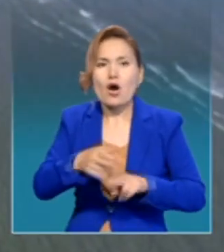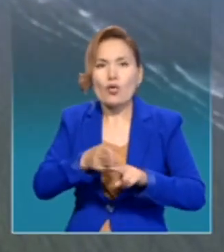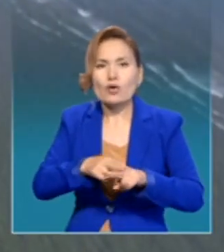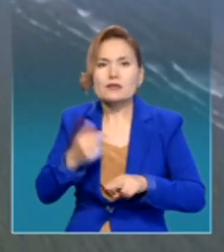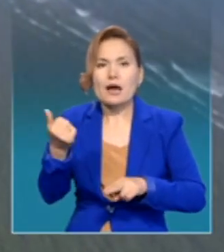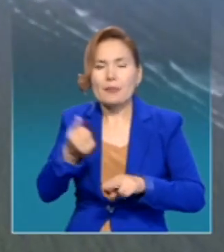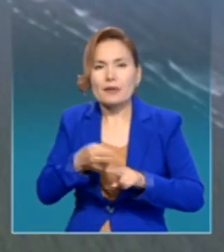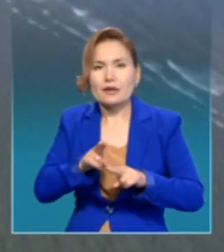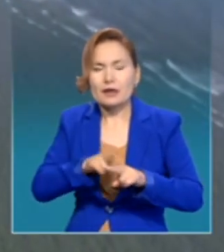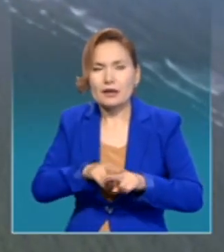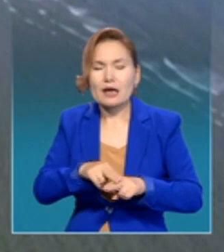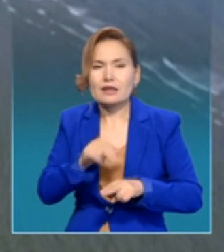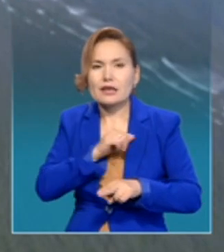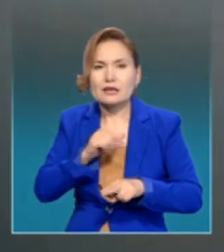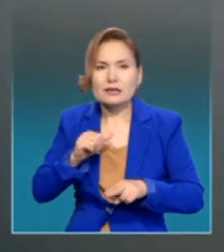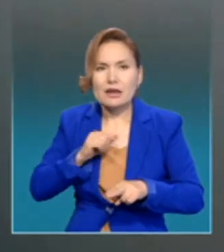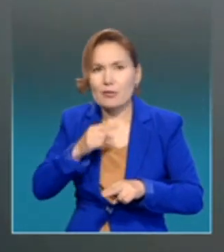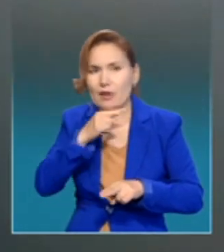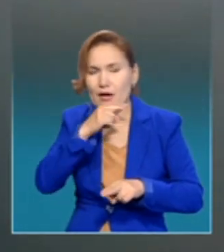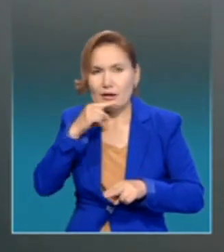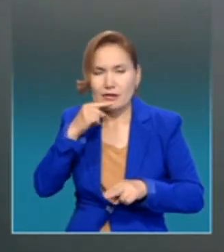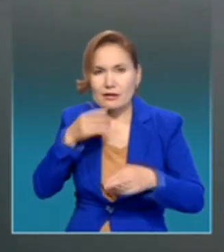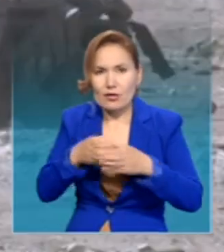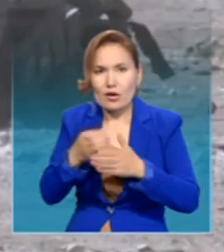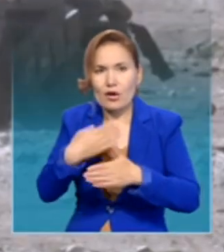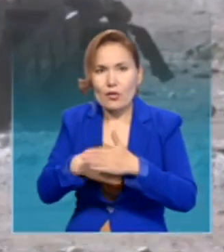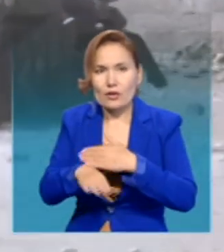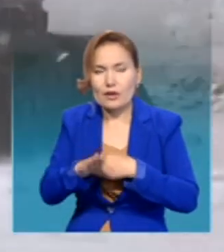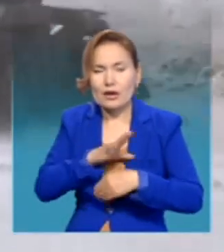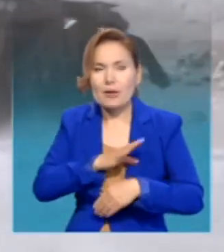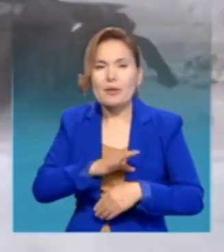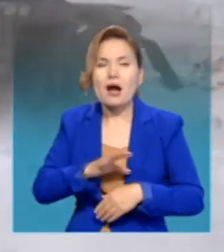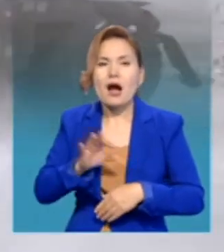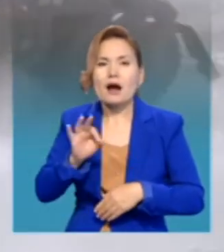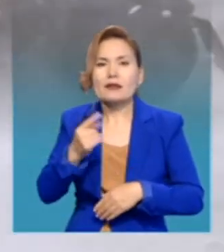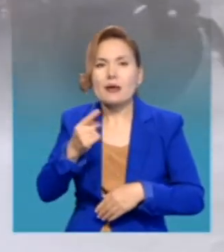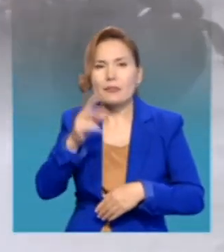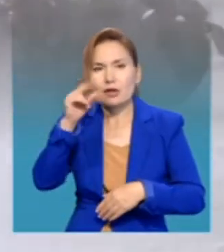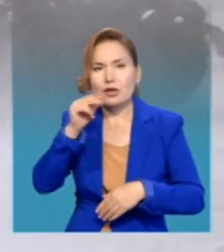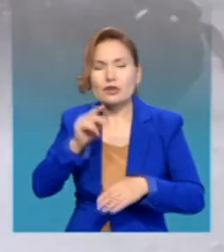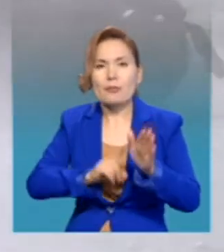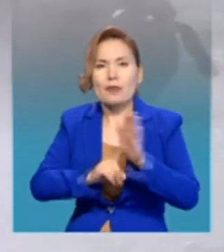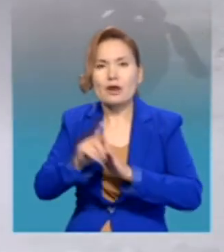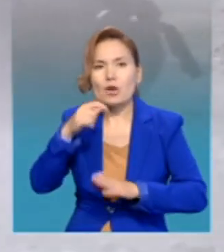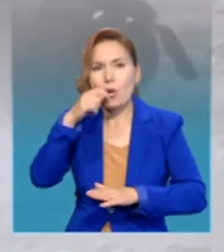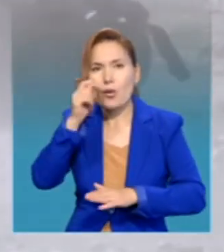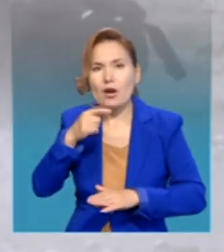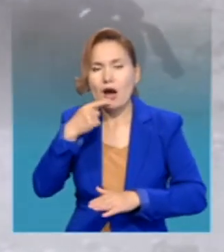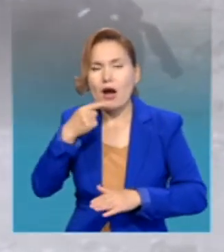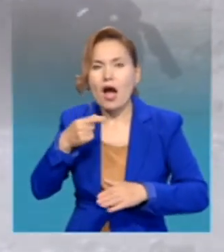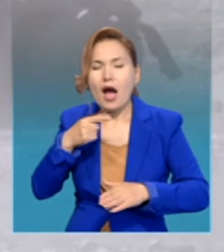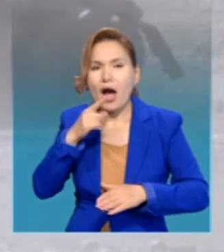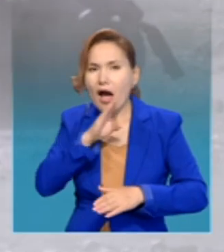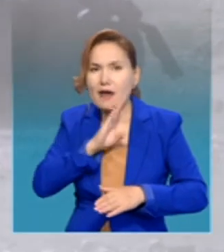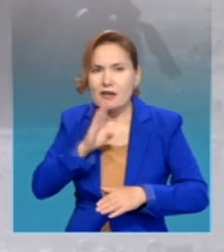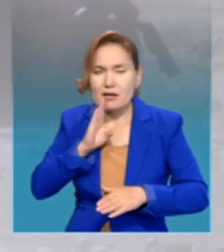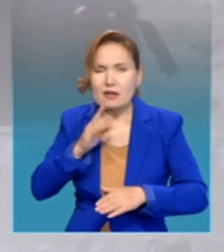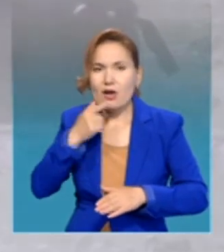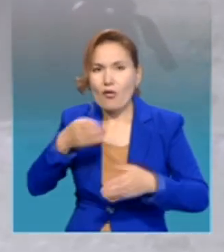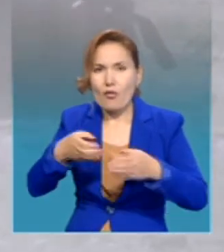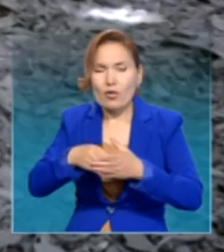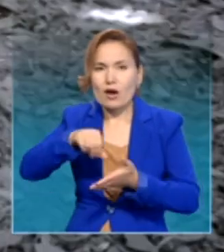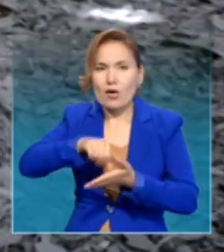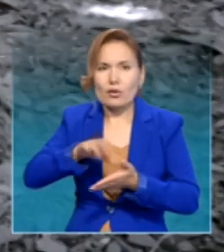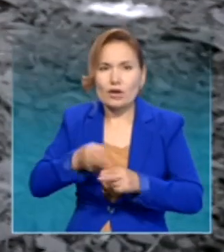олар бұл жерден өз еркімен кеткенін мәлімдеді. Тағы бір мәлімет, қазанның бірінен бастап Украинада әйелдер әскери есепке алынады. Олар елдің